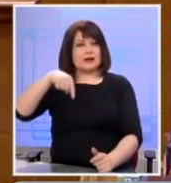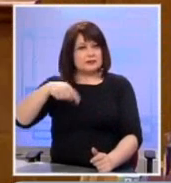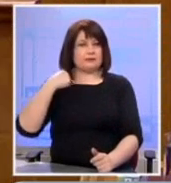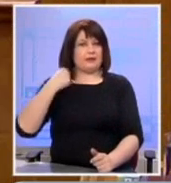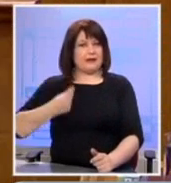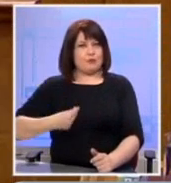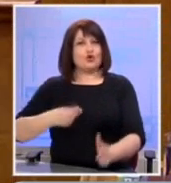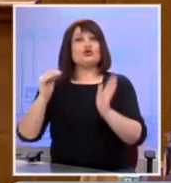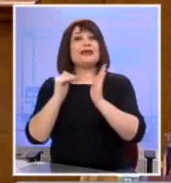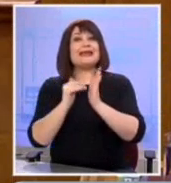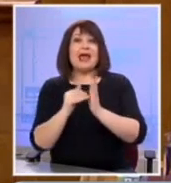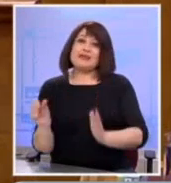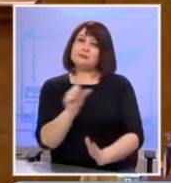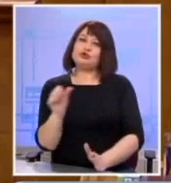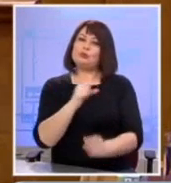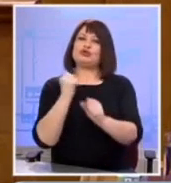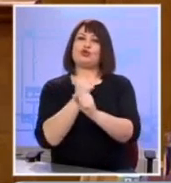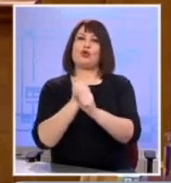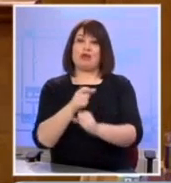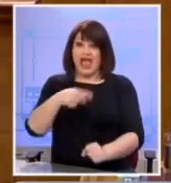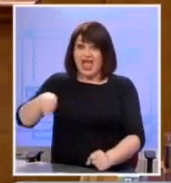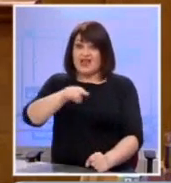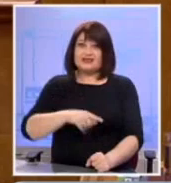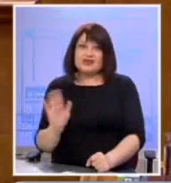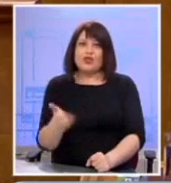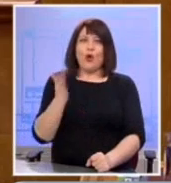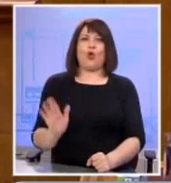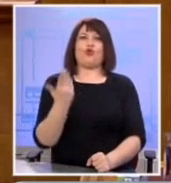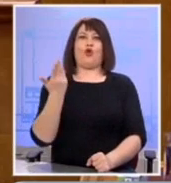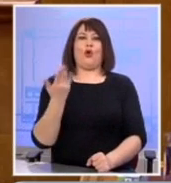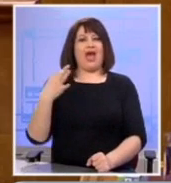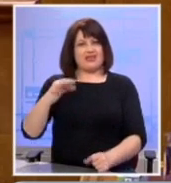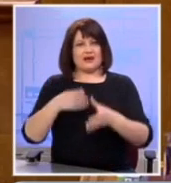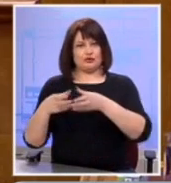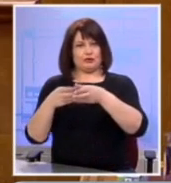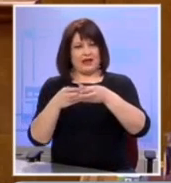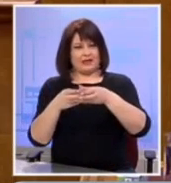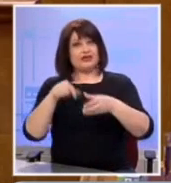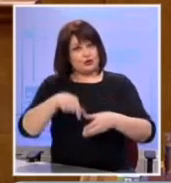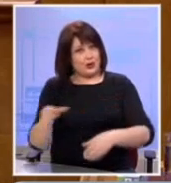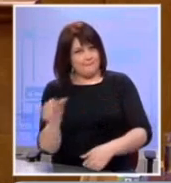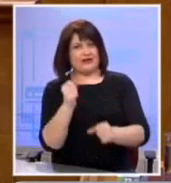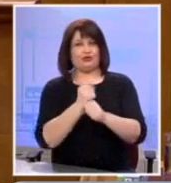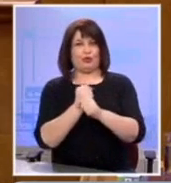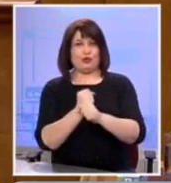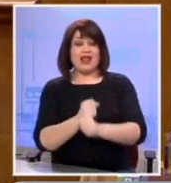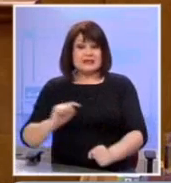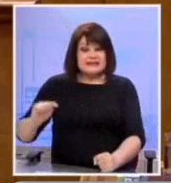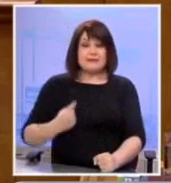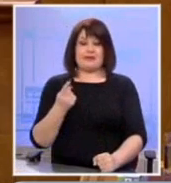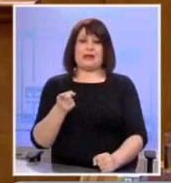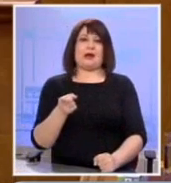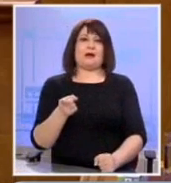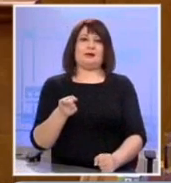δημόσιο οι χιλιάδες άνθρωποι τους οποίους είχατε απολύσει από τις πιο αδύναμες ομάδες, και σας ενοχλεί επίσης ότι αυτό